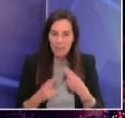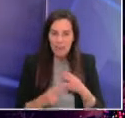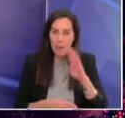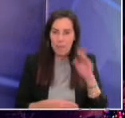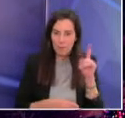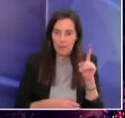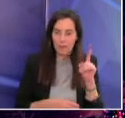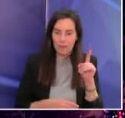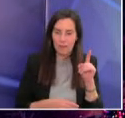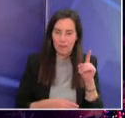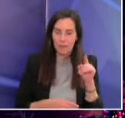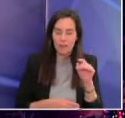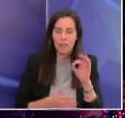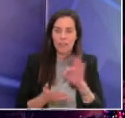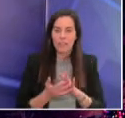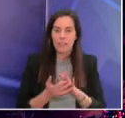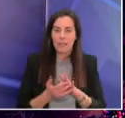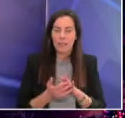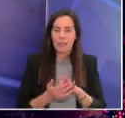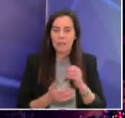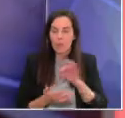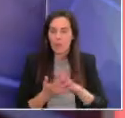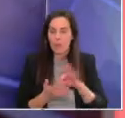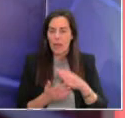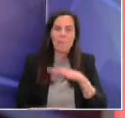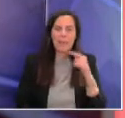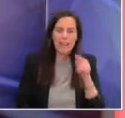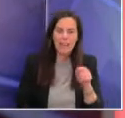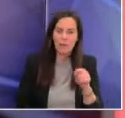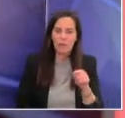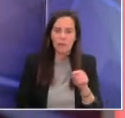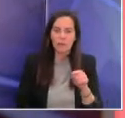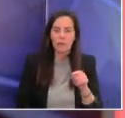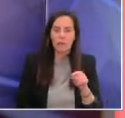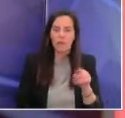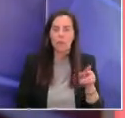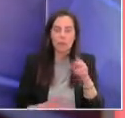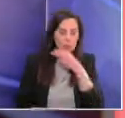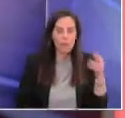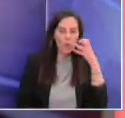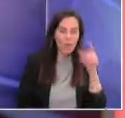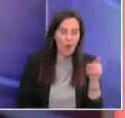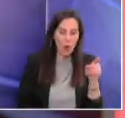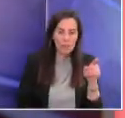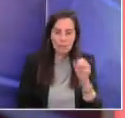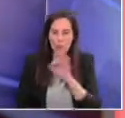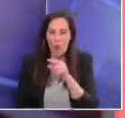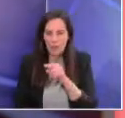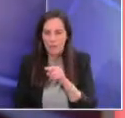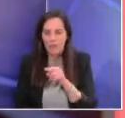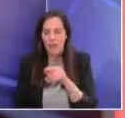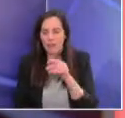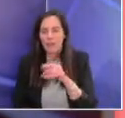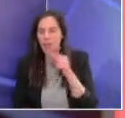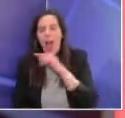ביבי, הוא מסמן את הסנטימנט. אם מישהו כותב לו, אני מת עליך וזה וזה, הוא צובע אותו בוורוד נגיד, אוקיי? ואם מישהו כותב לו,